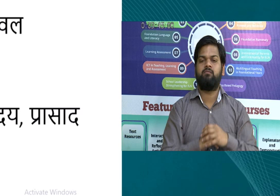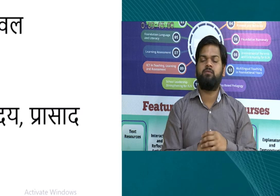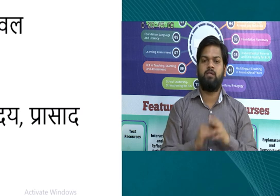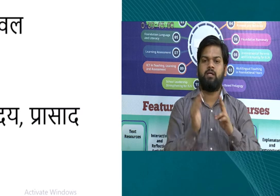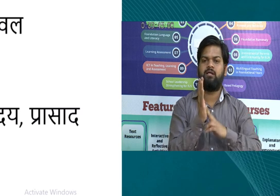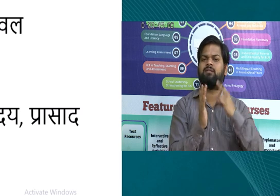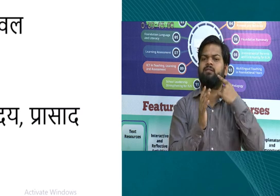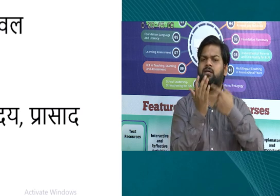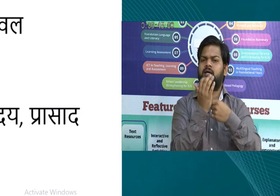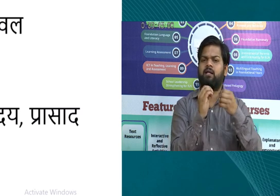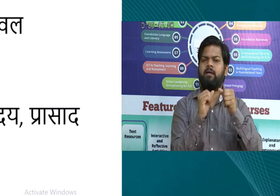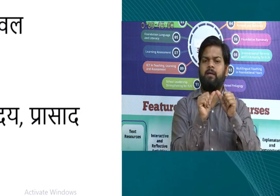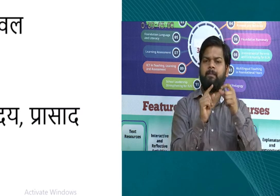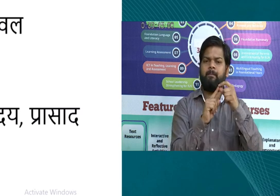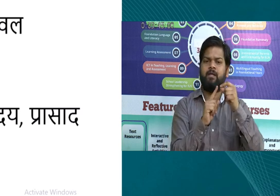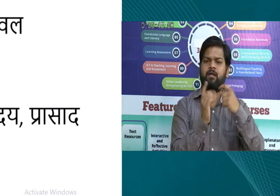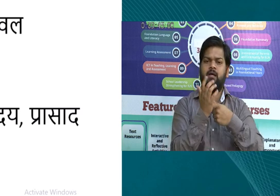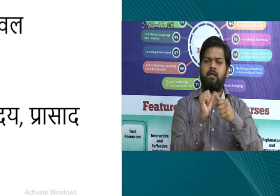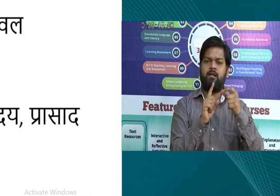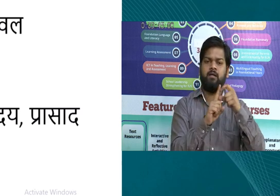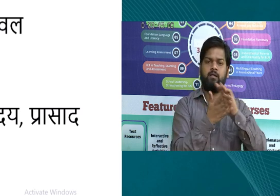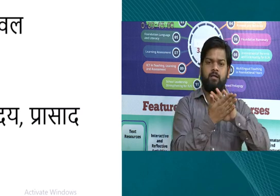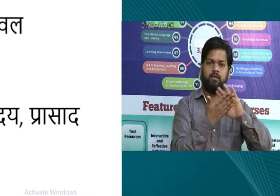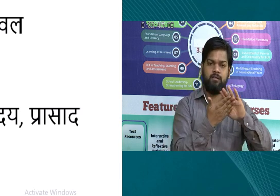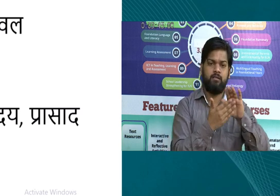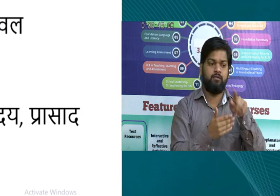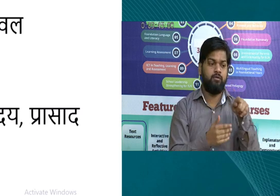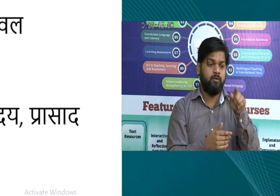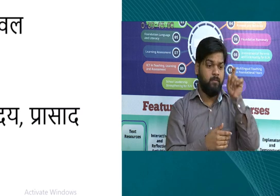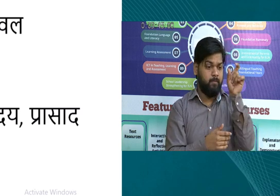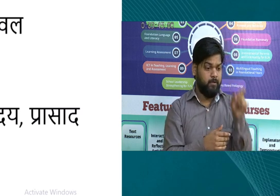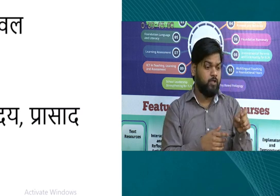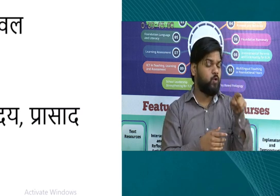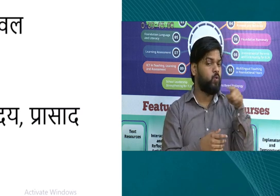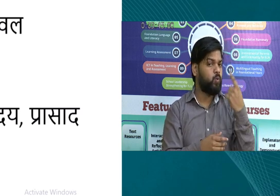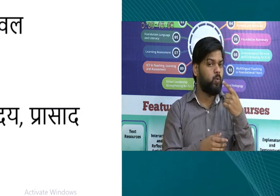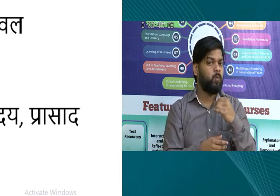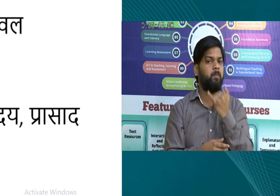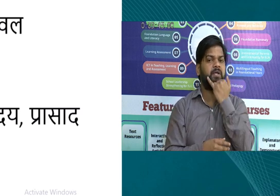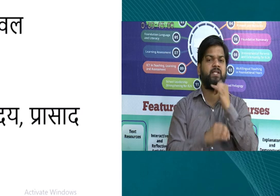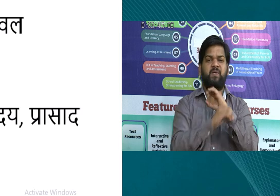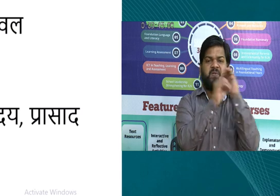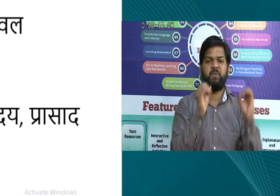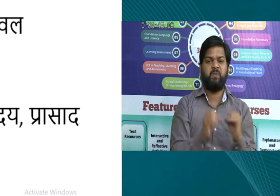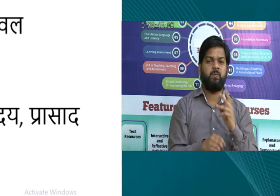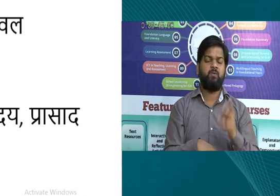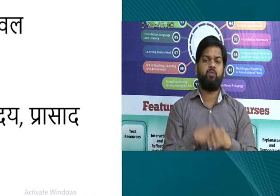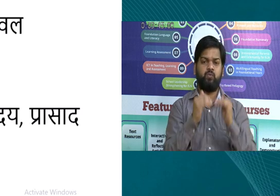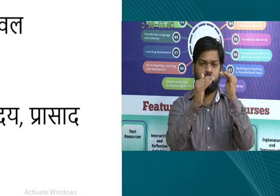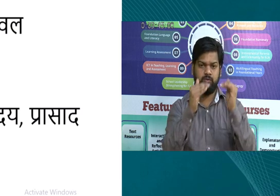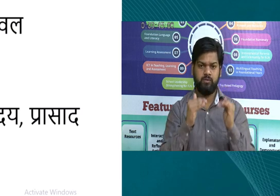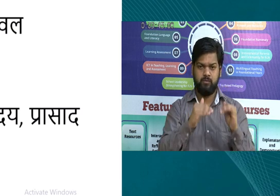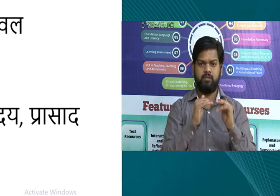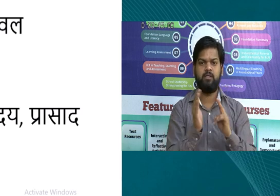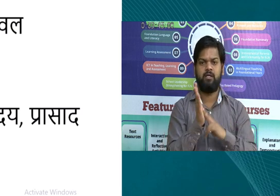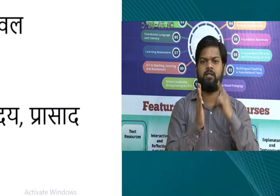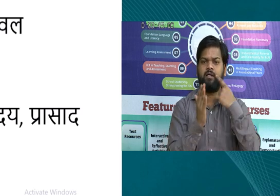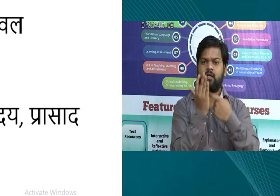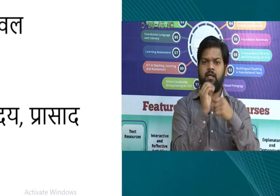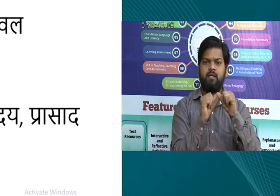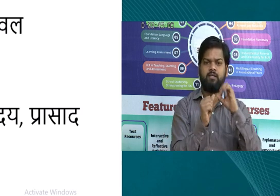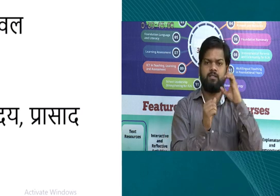अपराध ना हो तो फिर मेरी है यानी एक तरह का लाचार बेचारा फिर अंग्रेजी शब्द